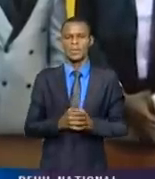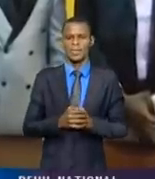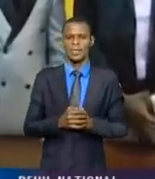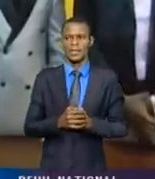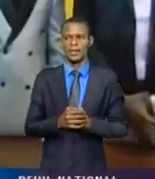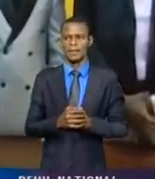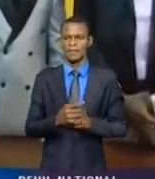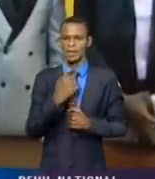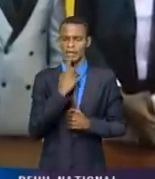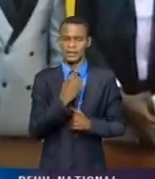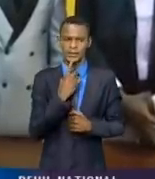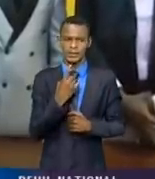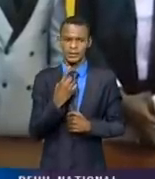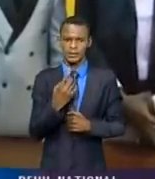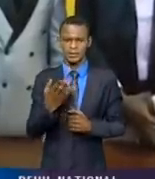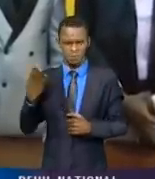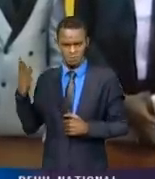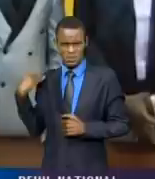des contacts